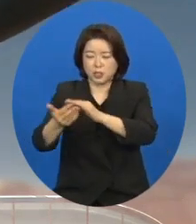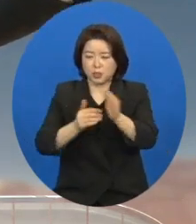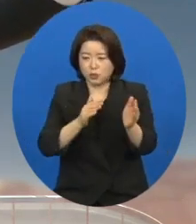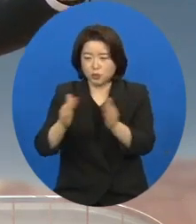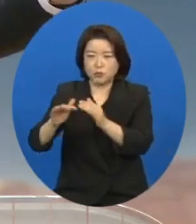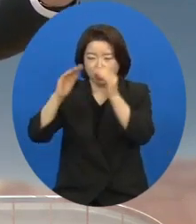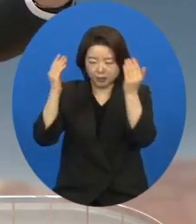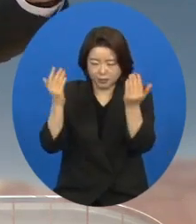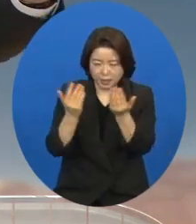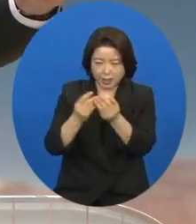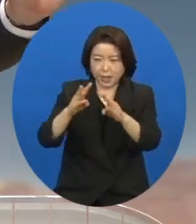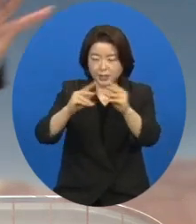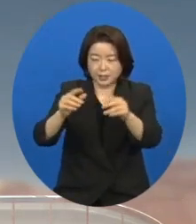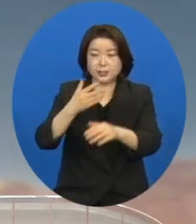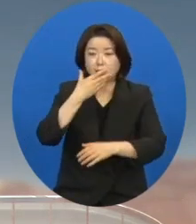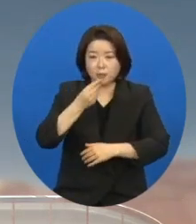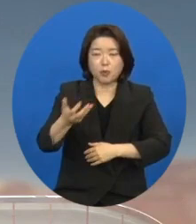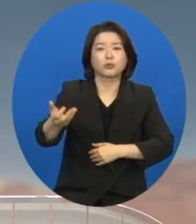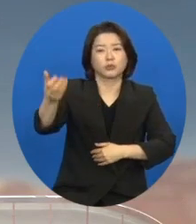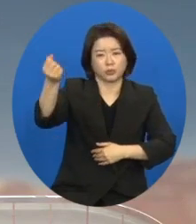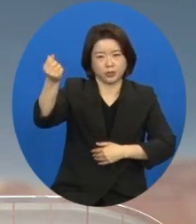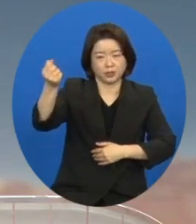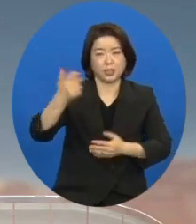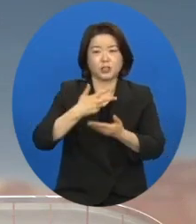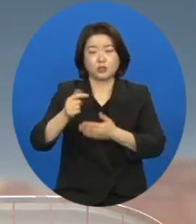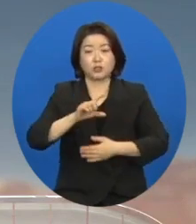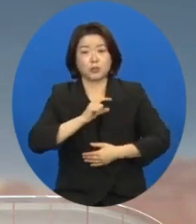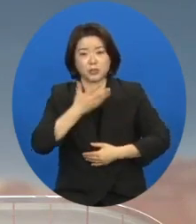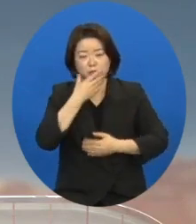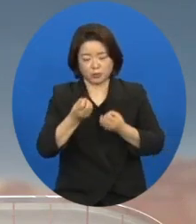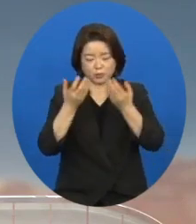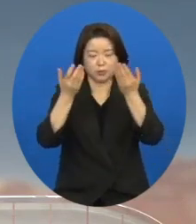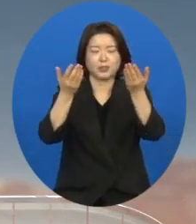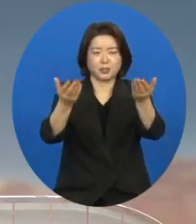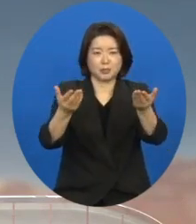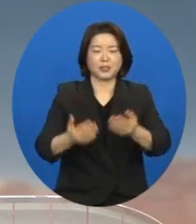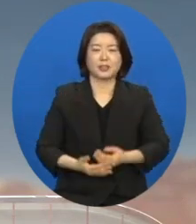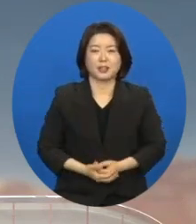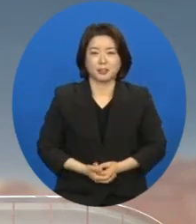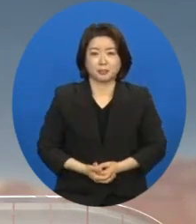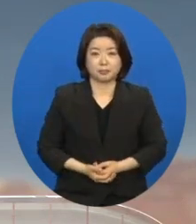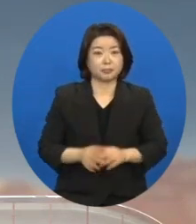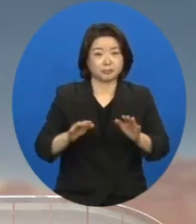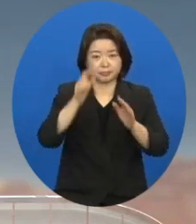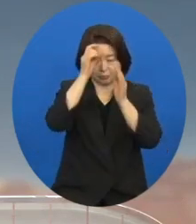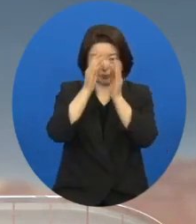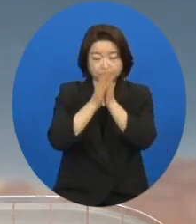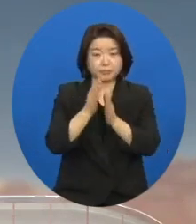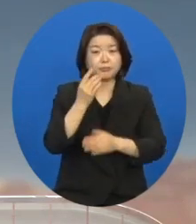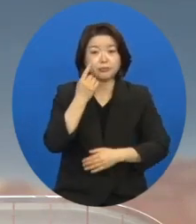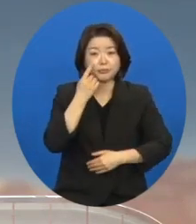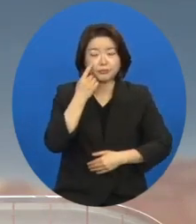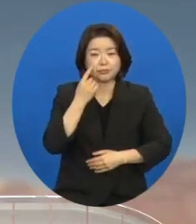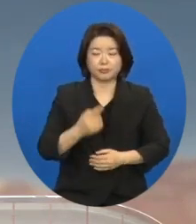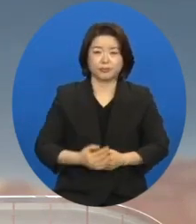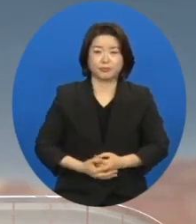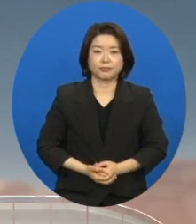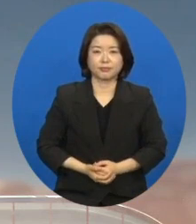삶과 가정이 되시기를 주님의 이름으로 축원드립니다. 우리 기도하겠습니다.